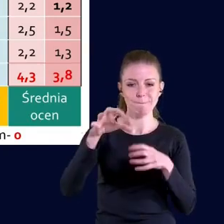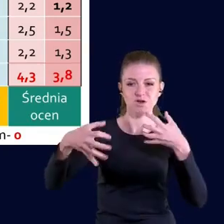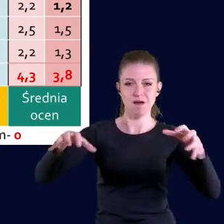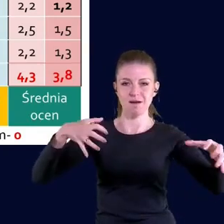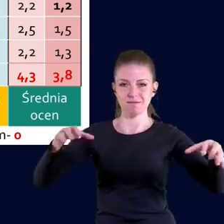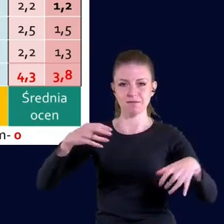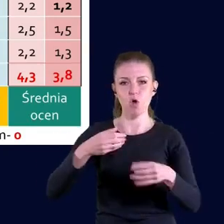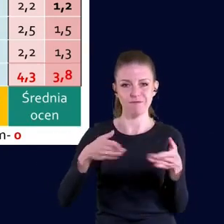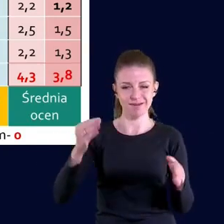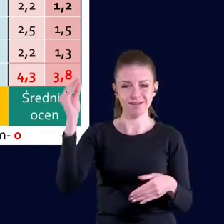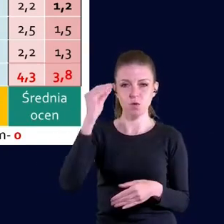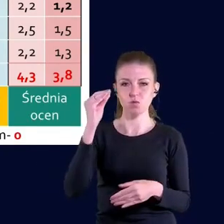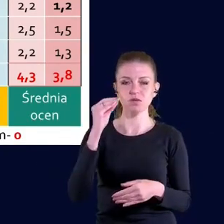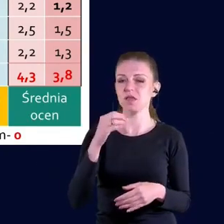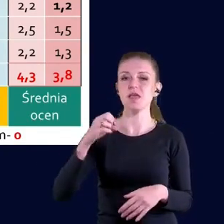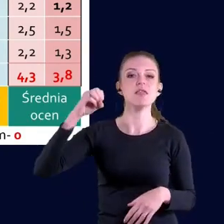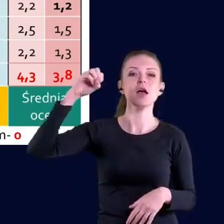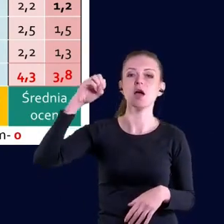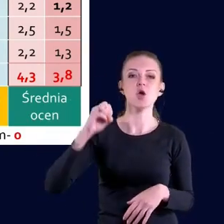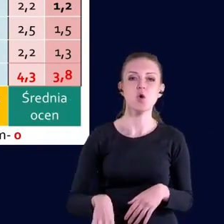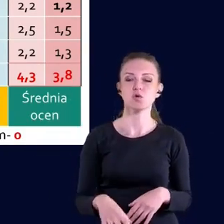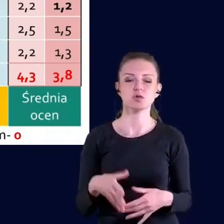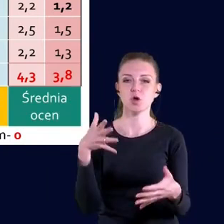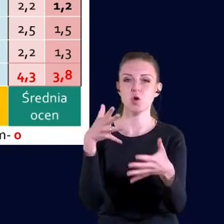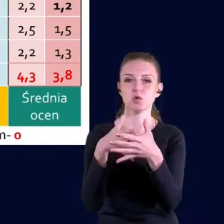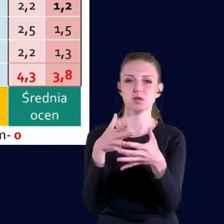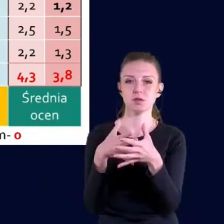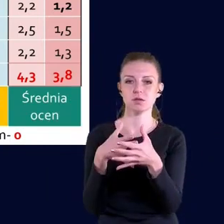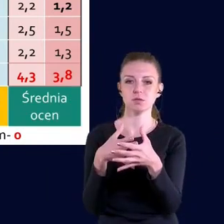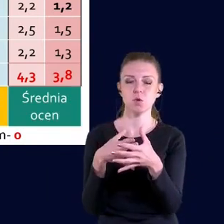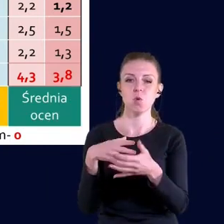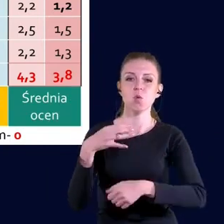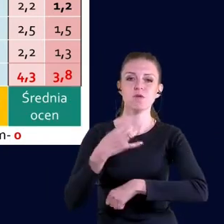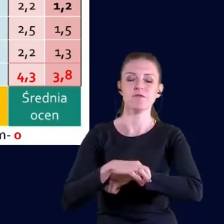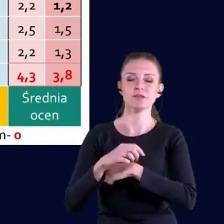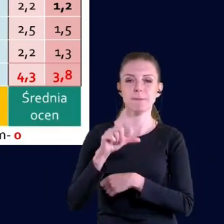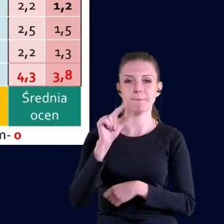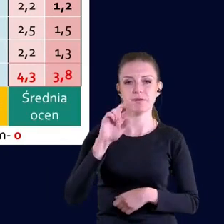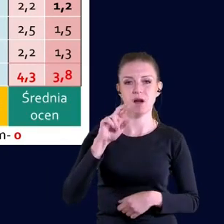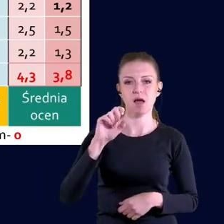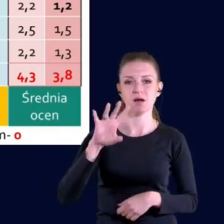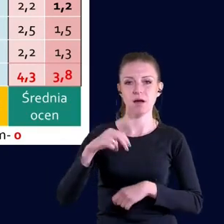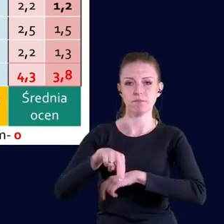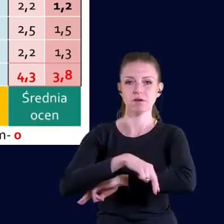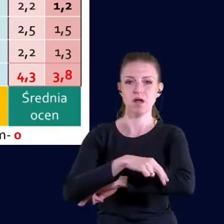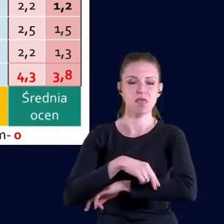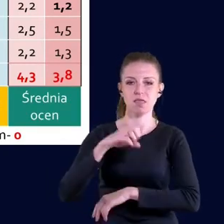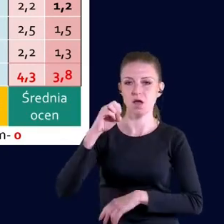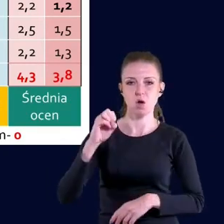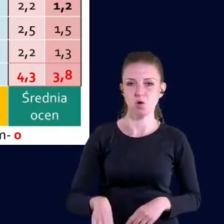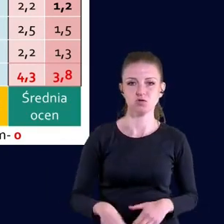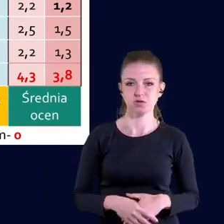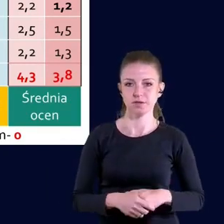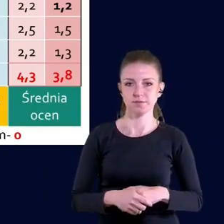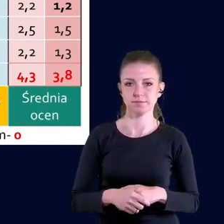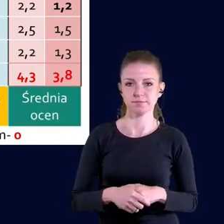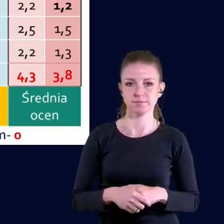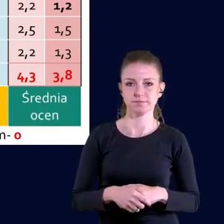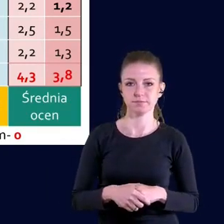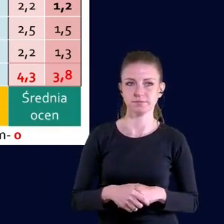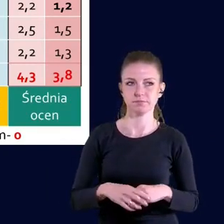to najniżej ocenił je Uniwersytetu Karola w Pradze wyszło 19